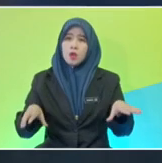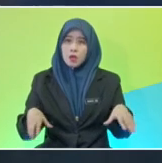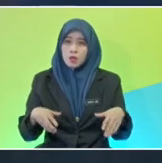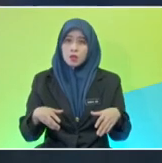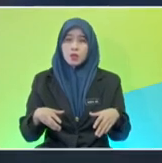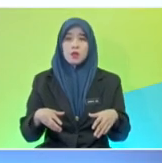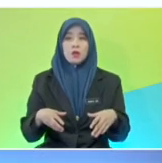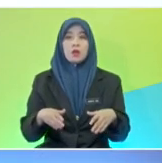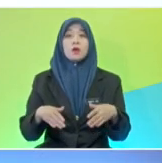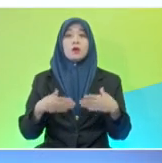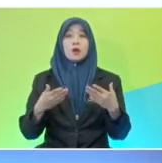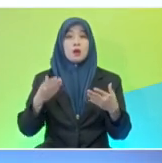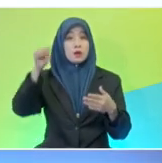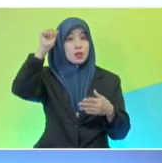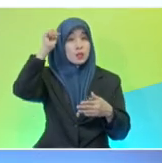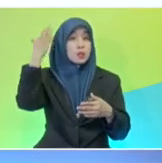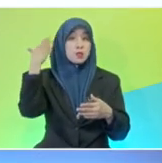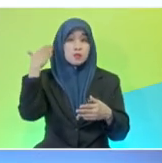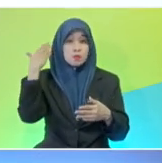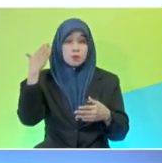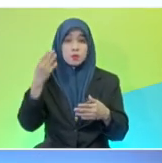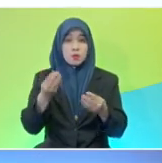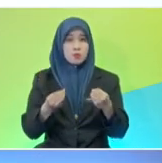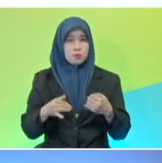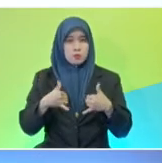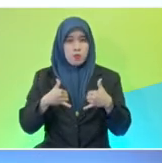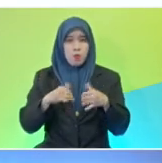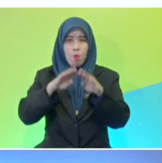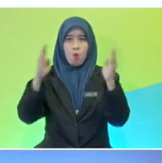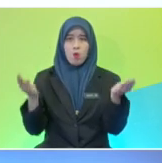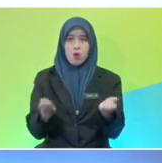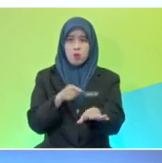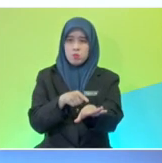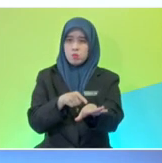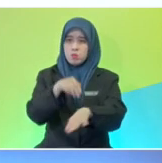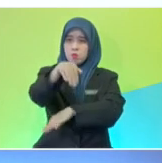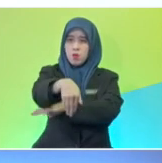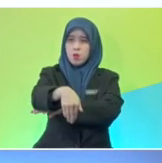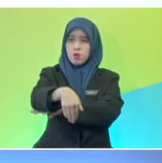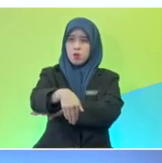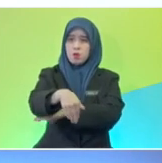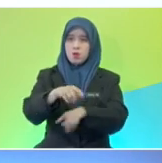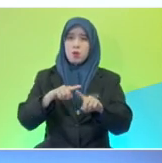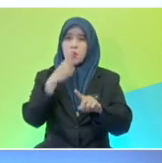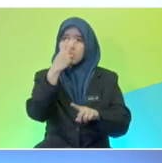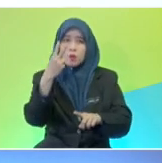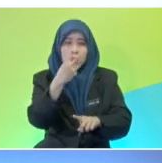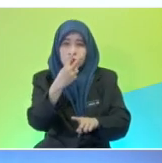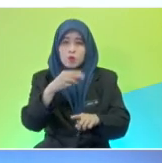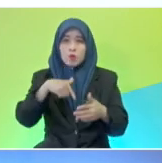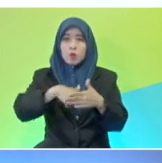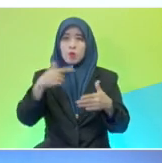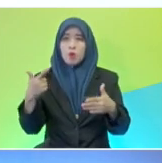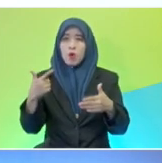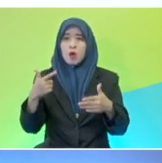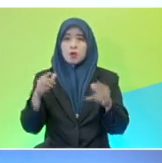Macam Akmal tadi, dia nak main bola pada waktu malam. Di mana di luar semua dah gelap dah tapi dia nak main bola.